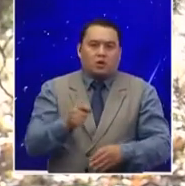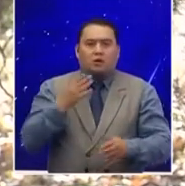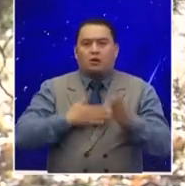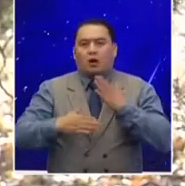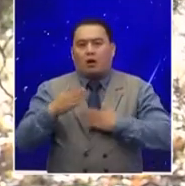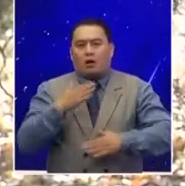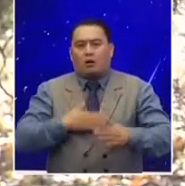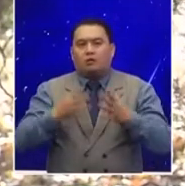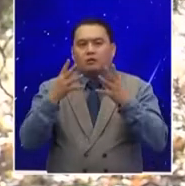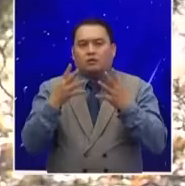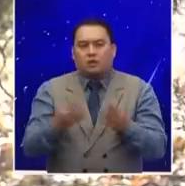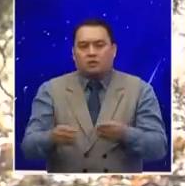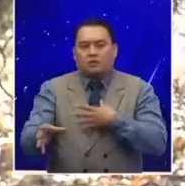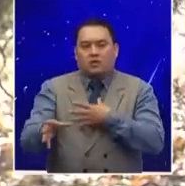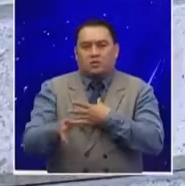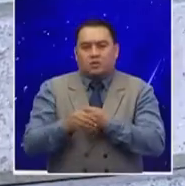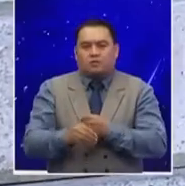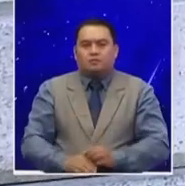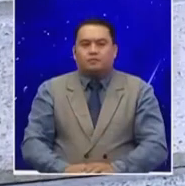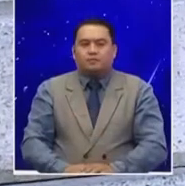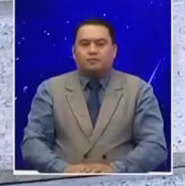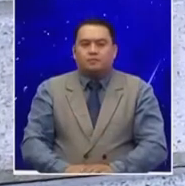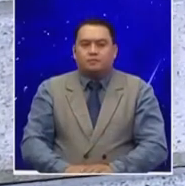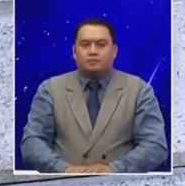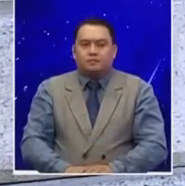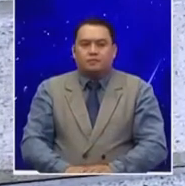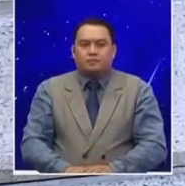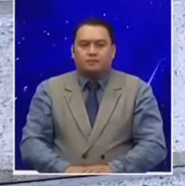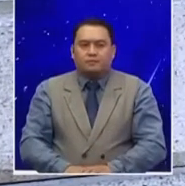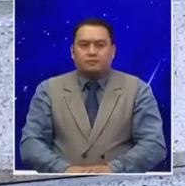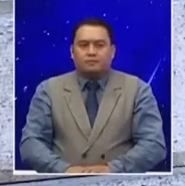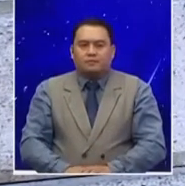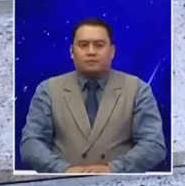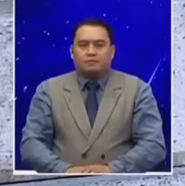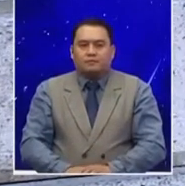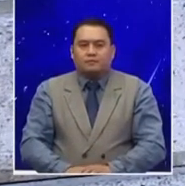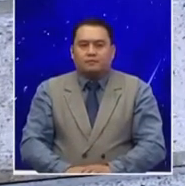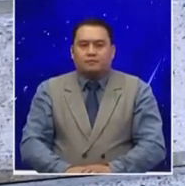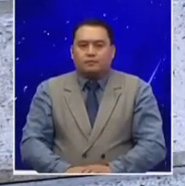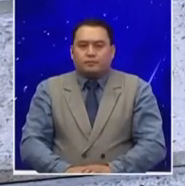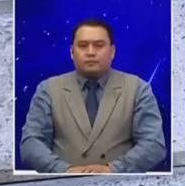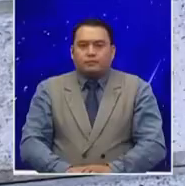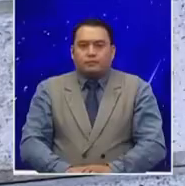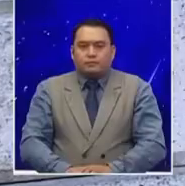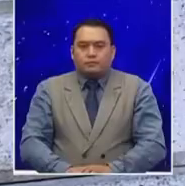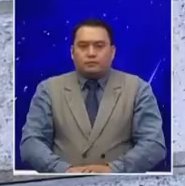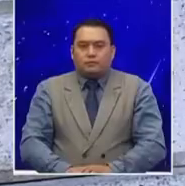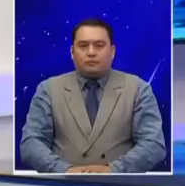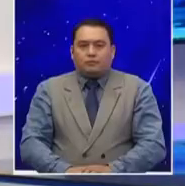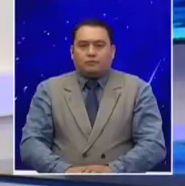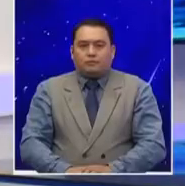радость знаменательного дня вместе с нами. Адина Смоголова, Камшат Мухаммеджан, Жайык Курманбаев, телеканал ЖТСУ.